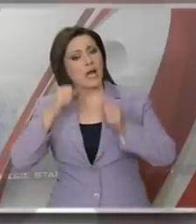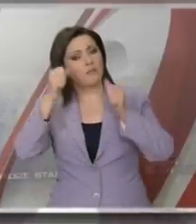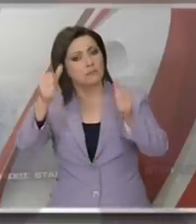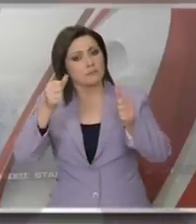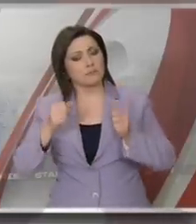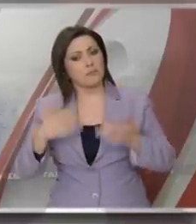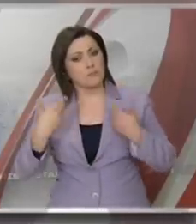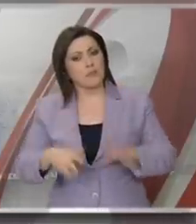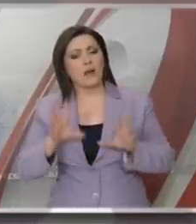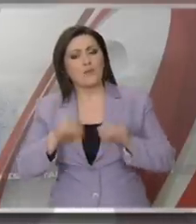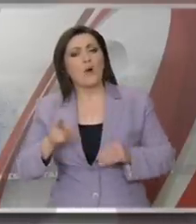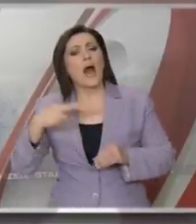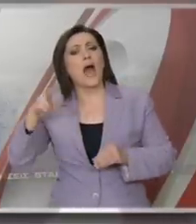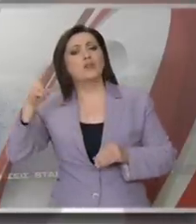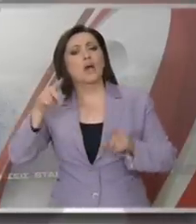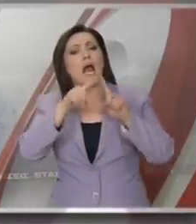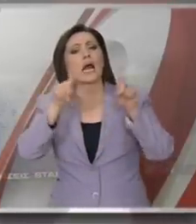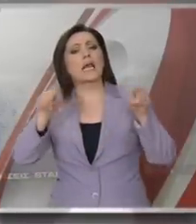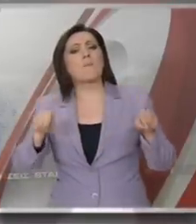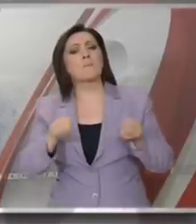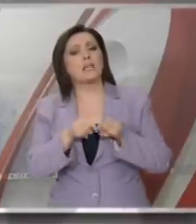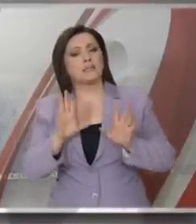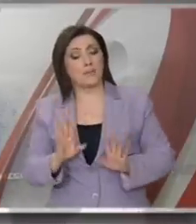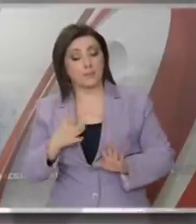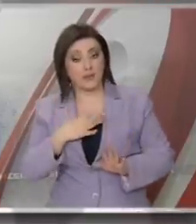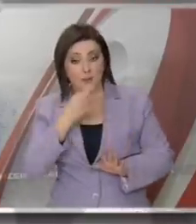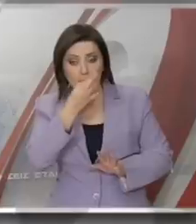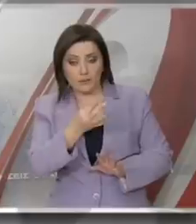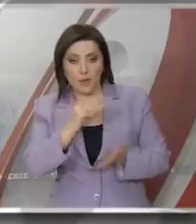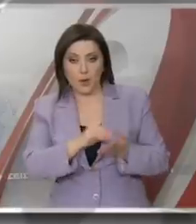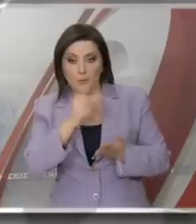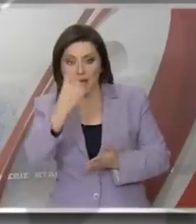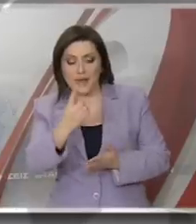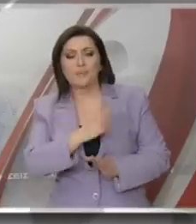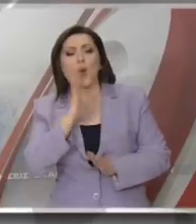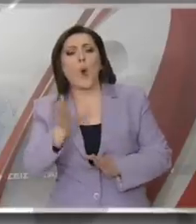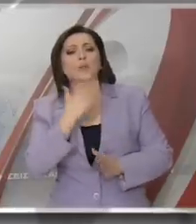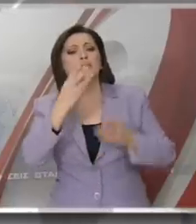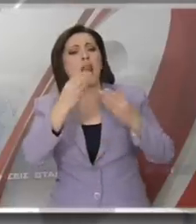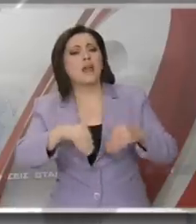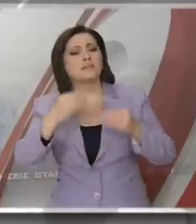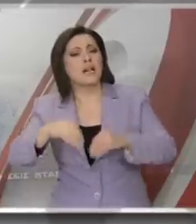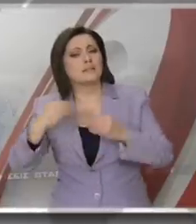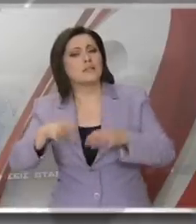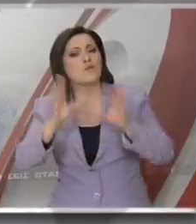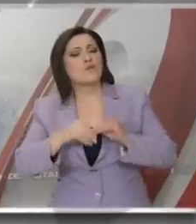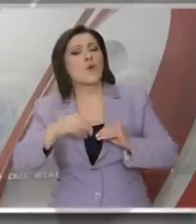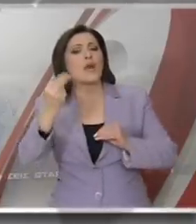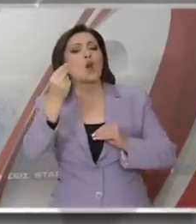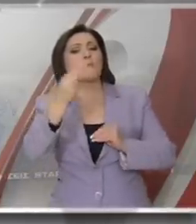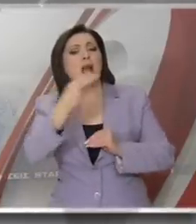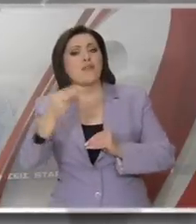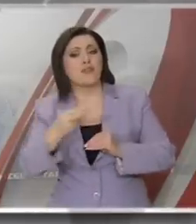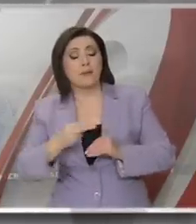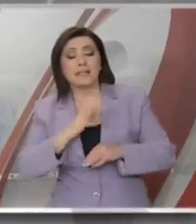έντοκα γραμμάτια αλλά θα ήθελα να σας πω και κάτι άλλο ότι όσο τεχνικά όσες λύσεις και αν δώσουμε στα συγκεκριμένα οικονομικά ζητήματα κάποια στιγμή πρέπει